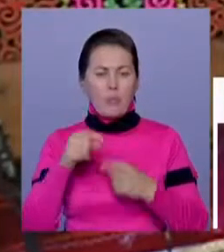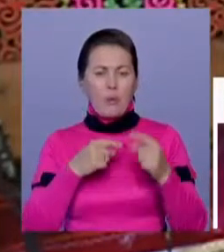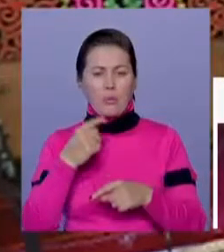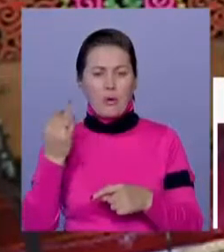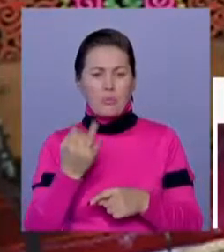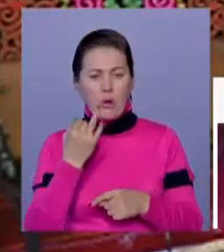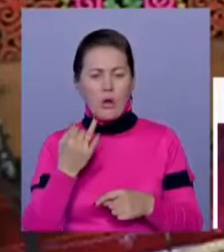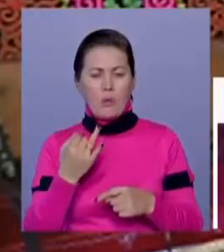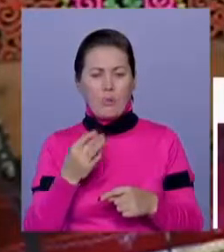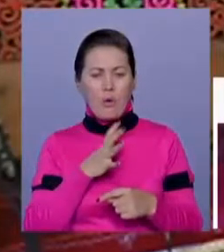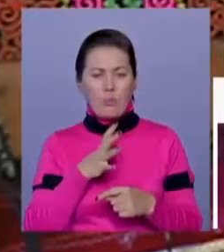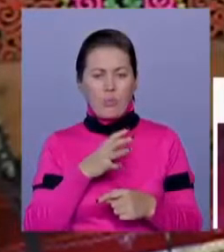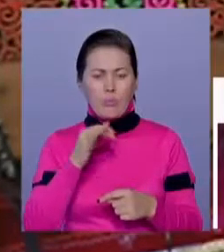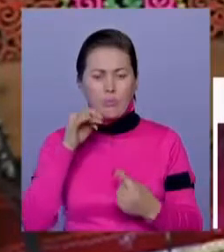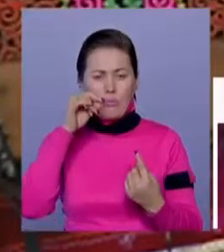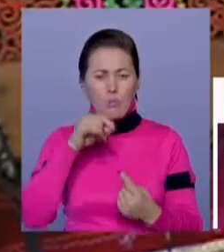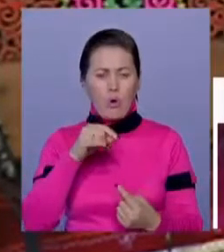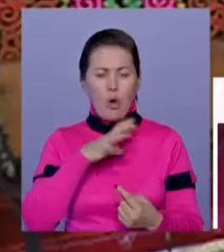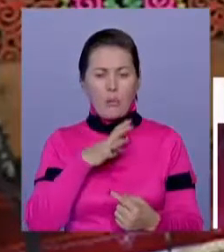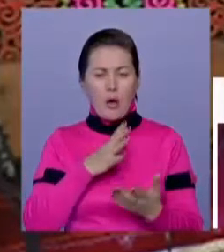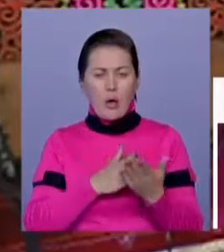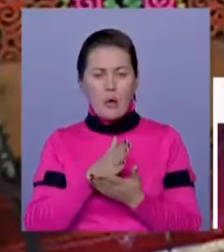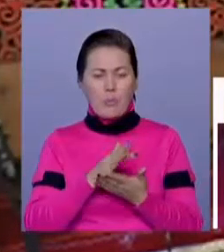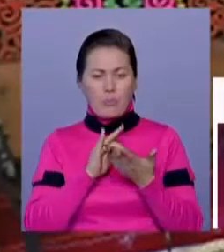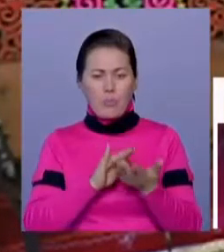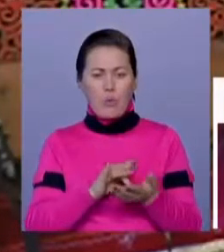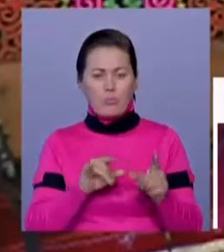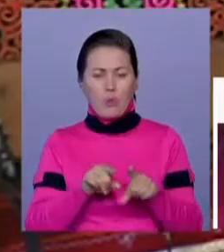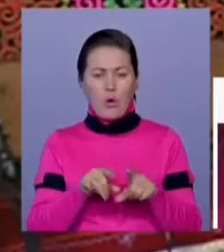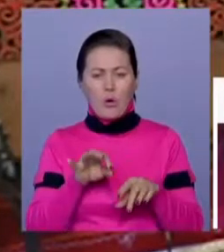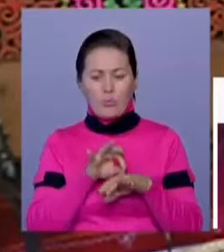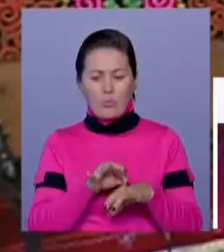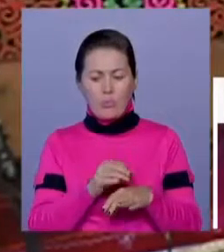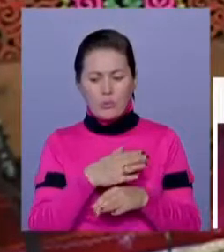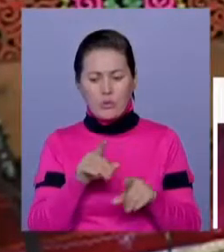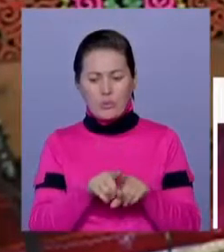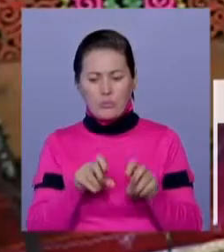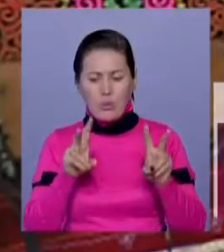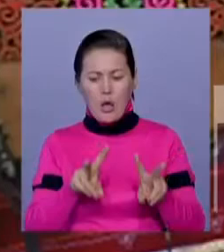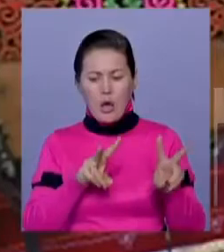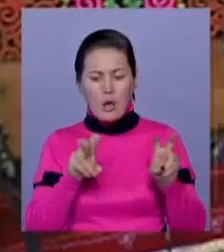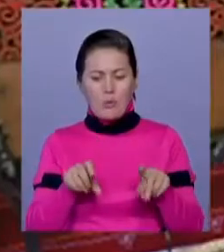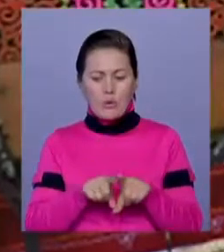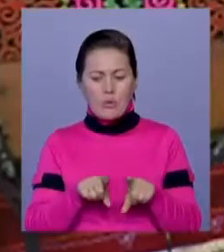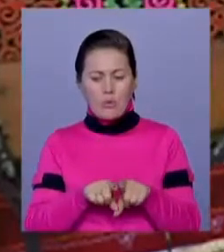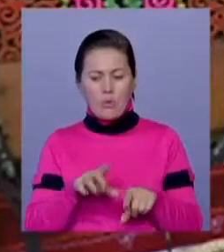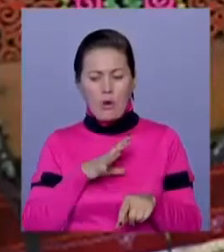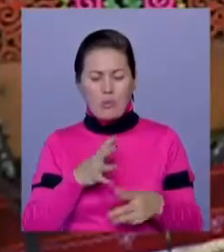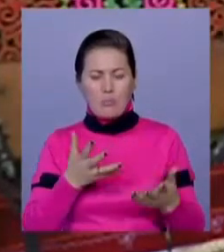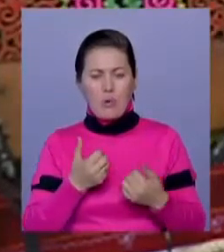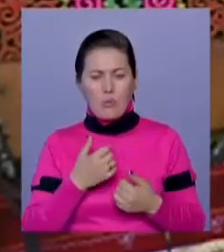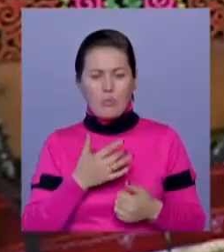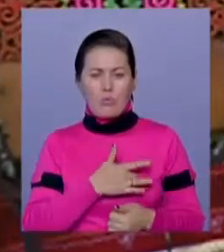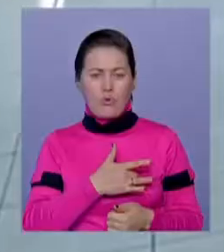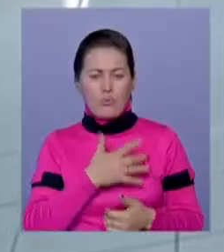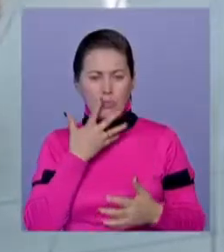тарихына деген бір саяхат жасағандай болдық. Тура бізге арнап жазған мақаладай өзім қабылдадым, өз